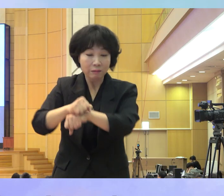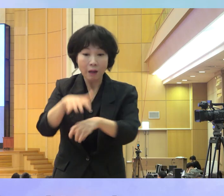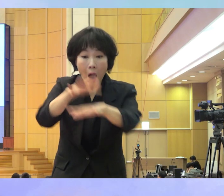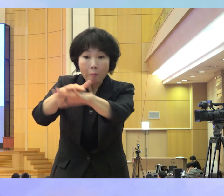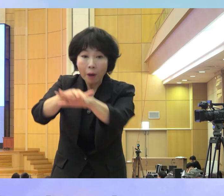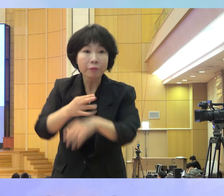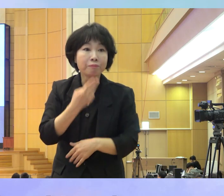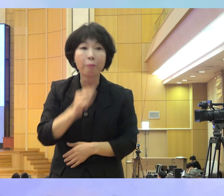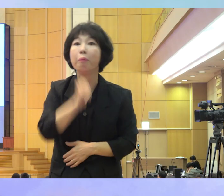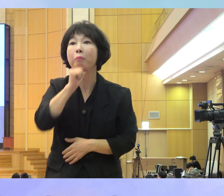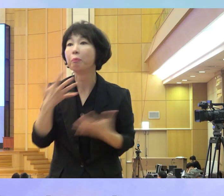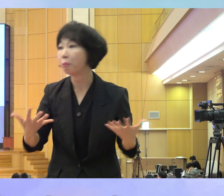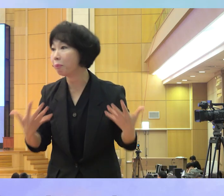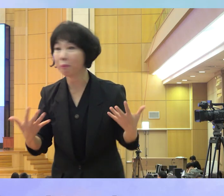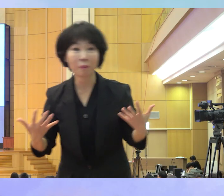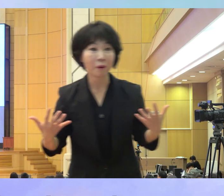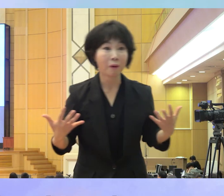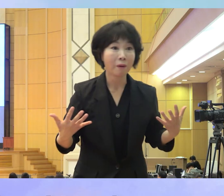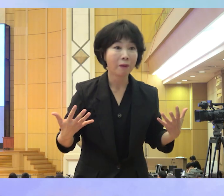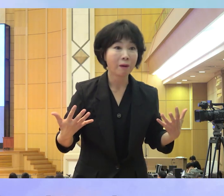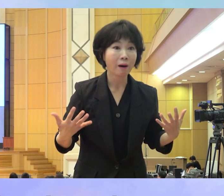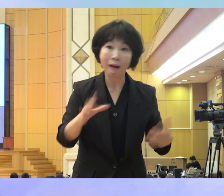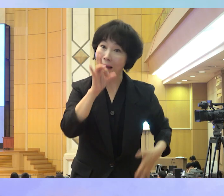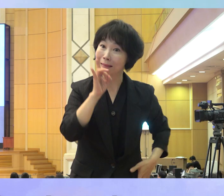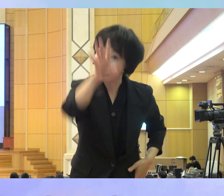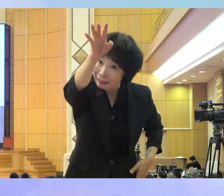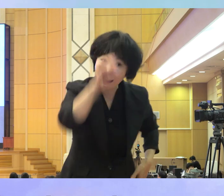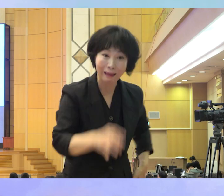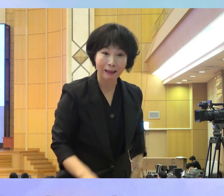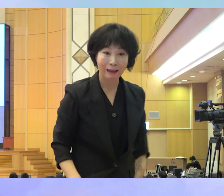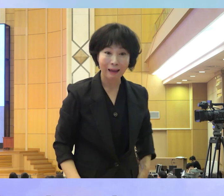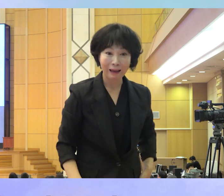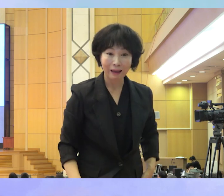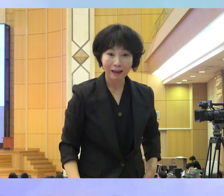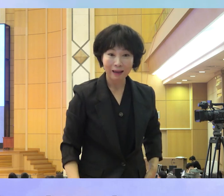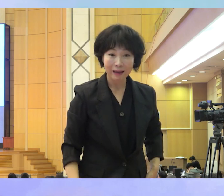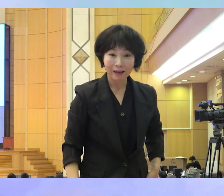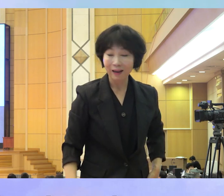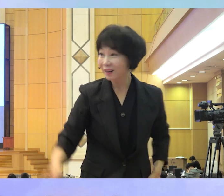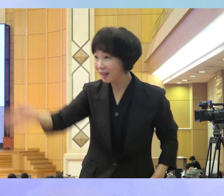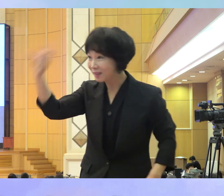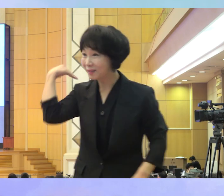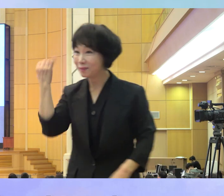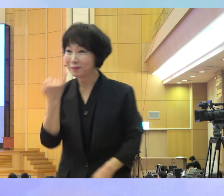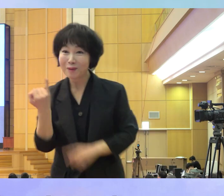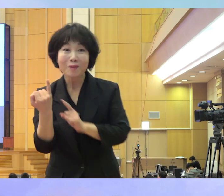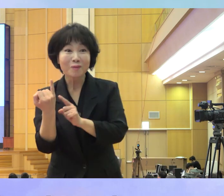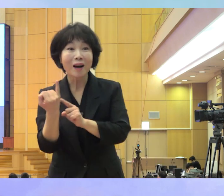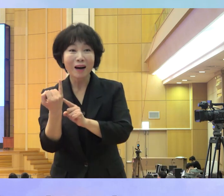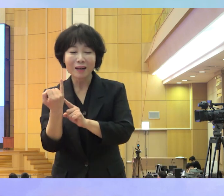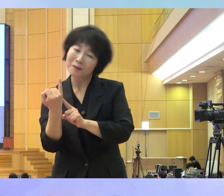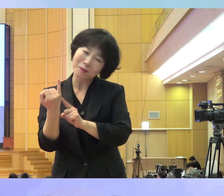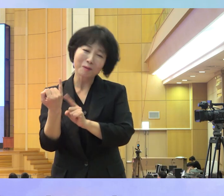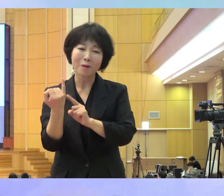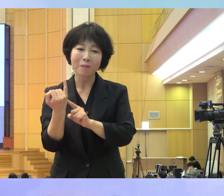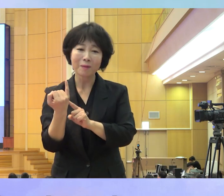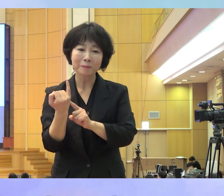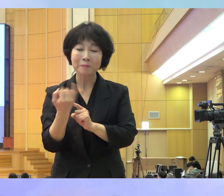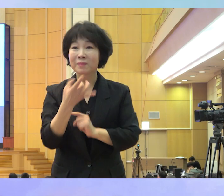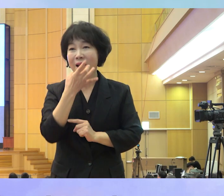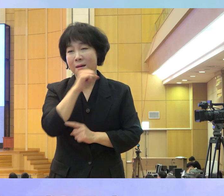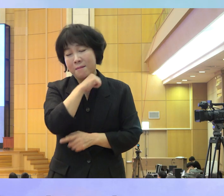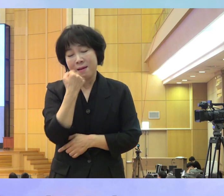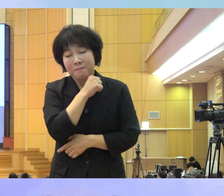그냥 또 예를 들어 말하겠습니다. 너무 밥을 잘